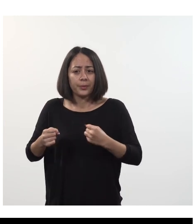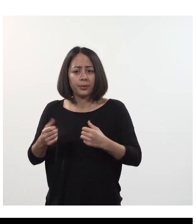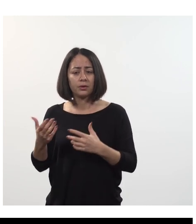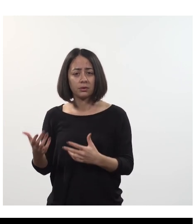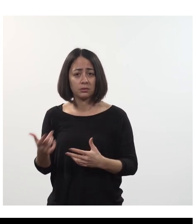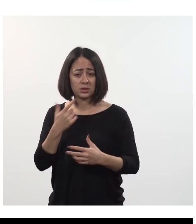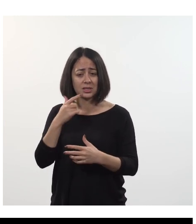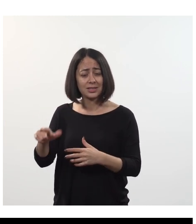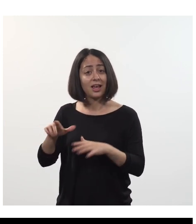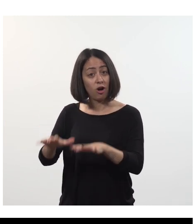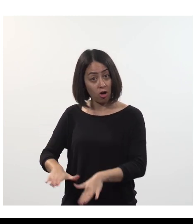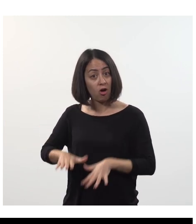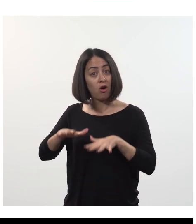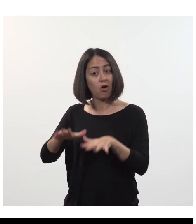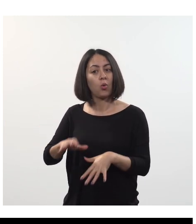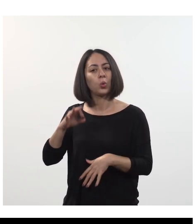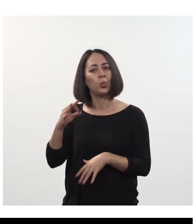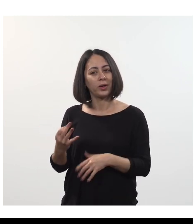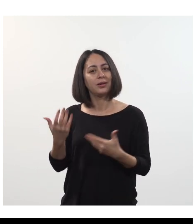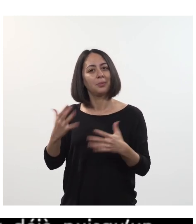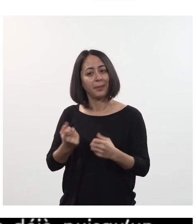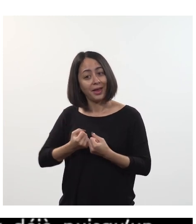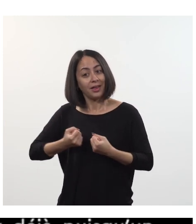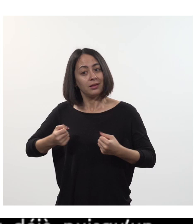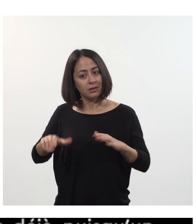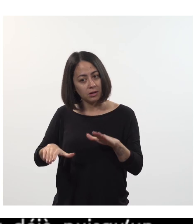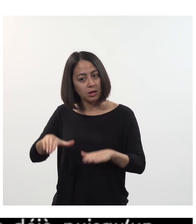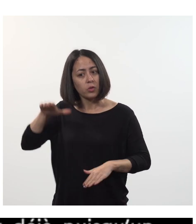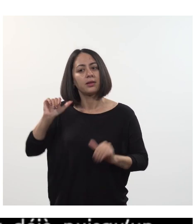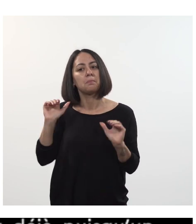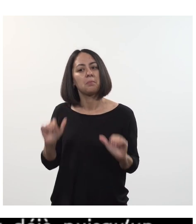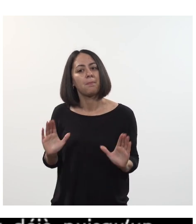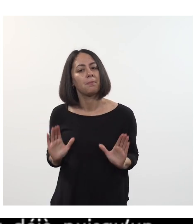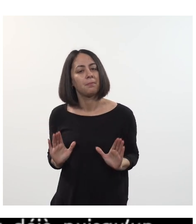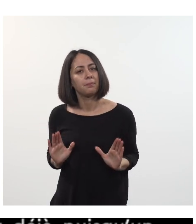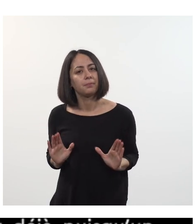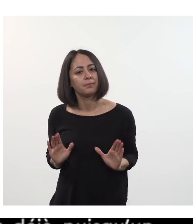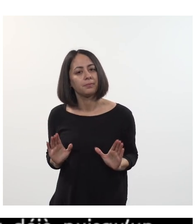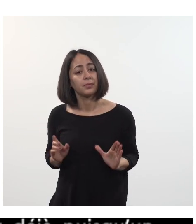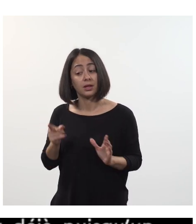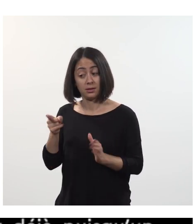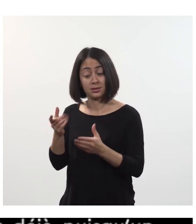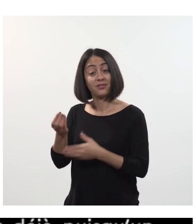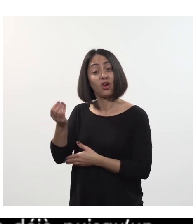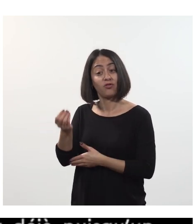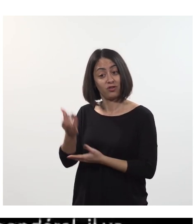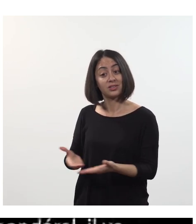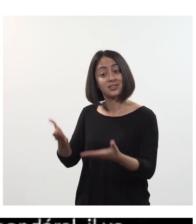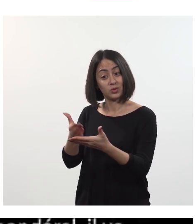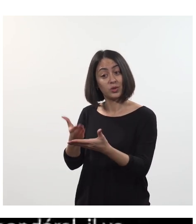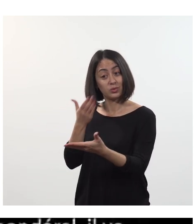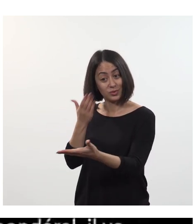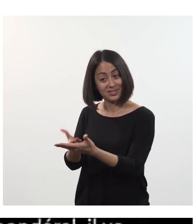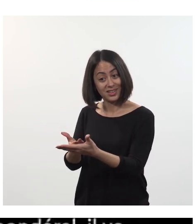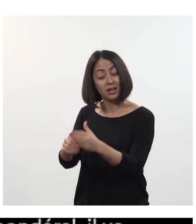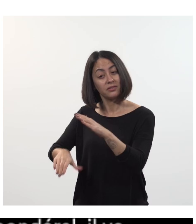moins vite, mais dans tous les cas, il va prendre du poids et de la taille, ça c'est sûr. Et même un enfant dans cette situation, il doit grandir et prendre du